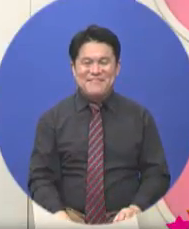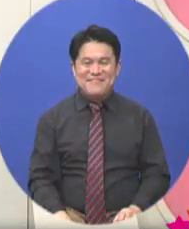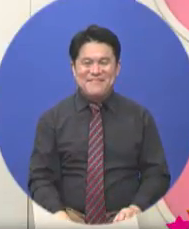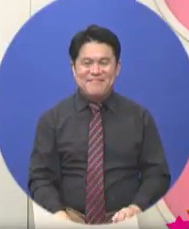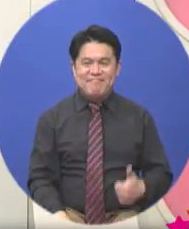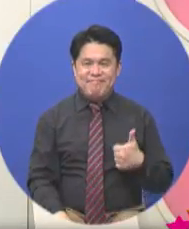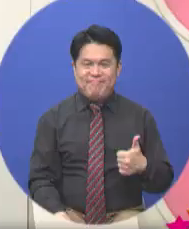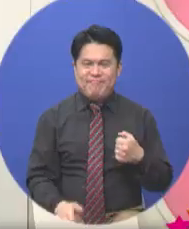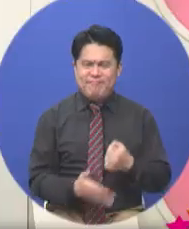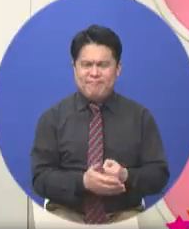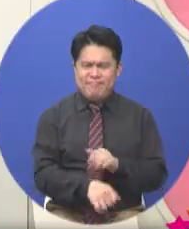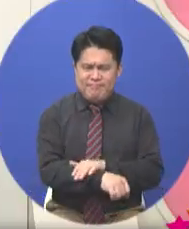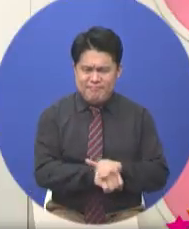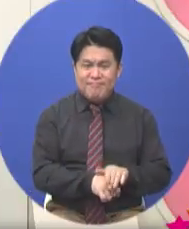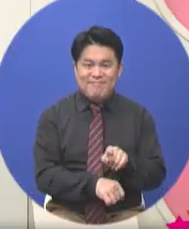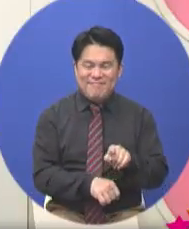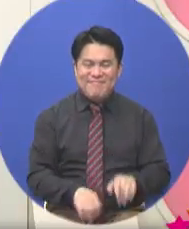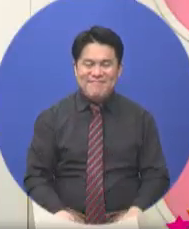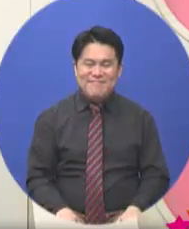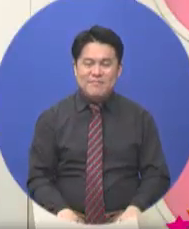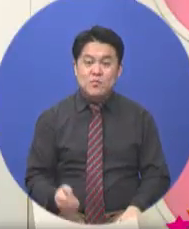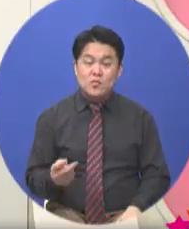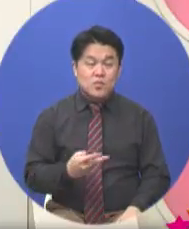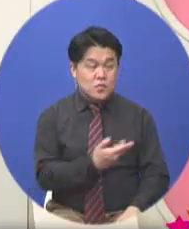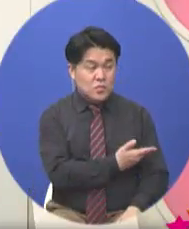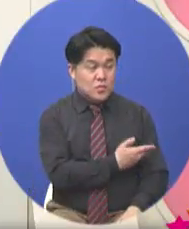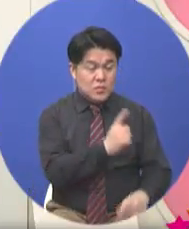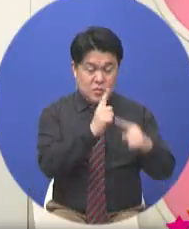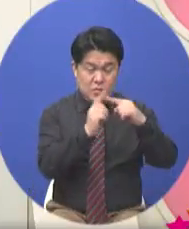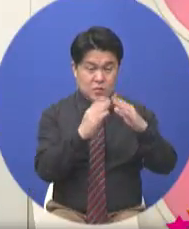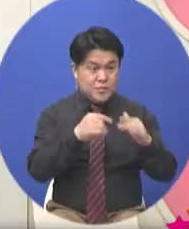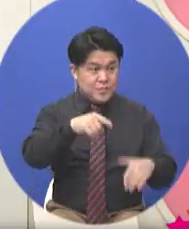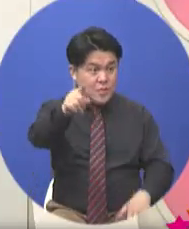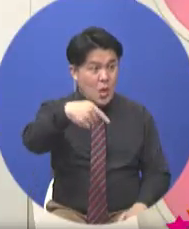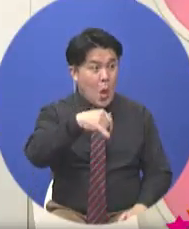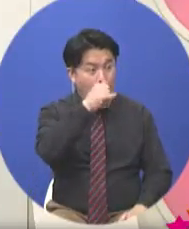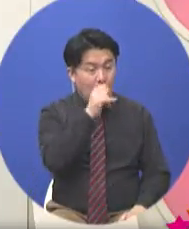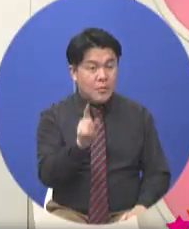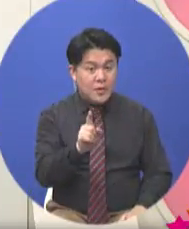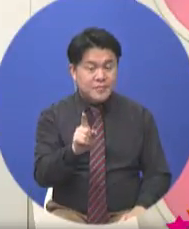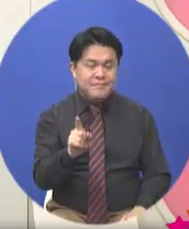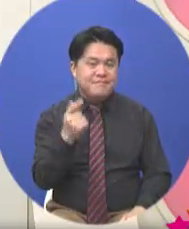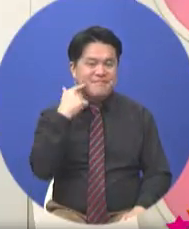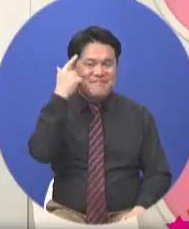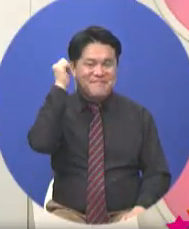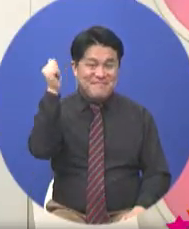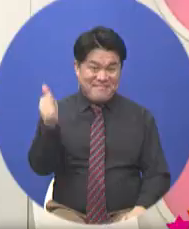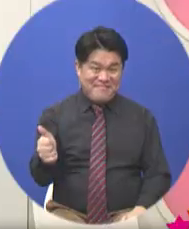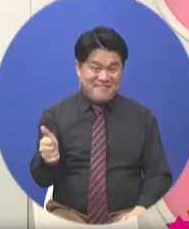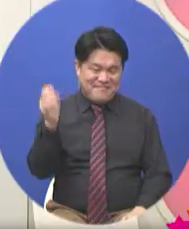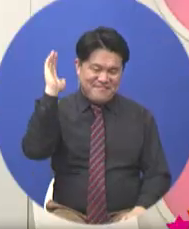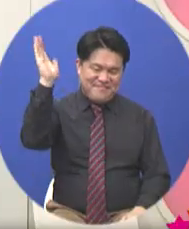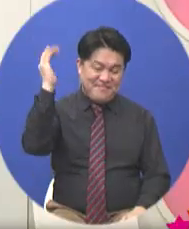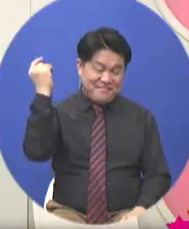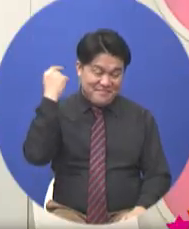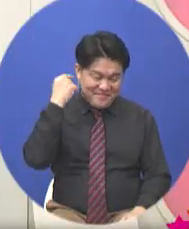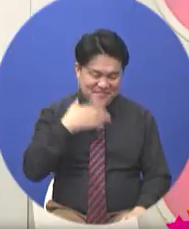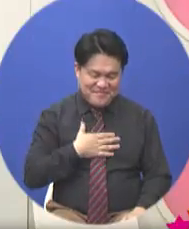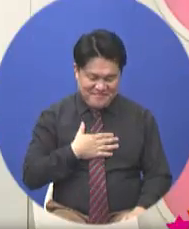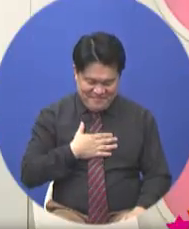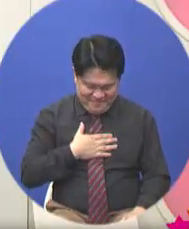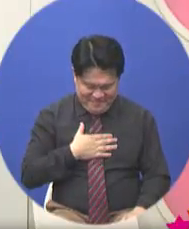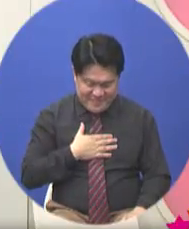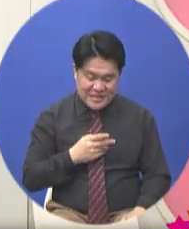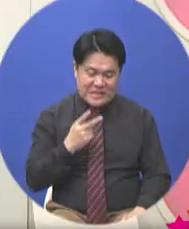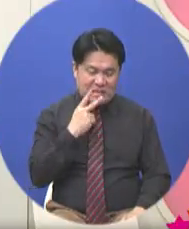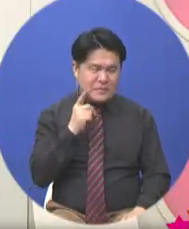그래서 대단한 결심하셨어요. 특히 예. 김종찬님 같은 경우는 또 교회를 나가시니까 예예. 이제 목사님 네. 설교를 듣다 보면